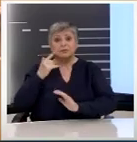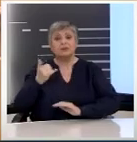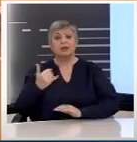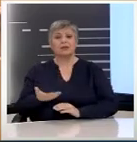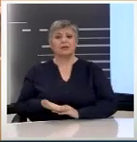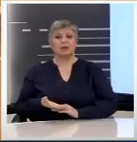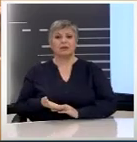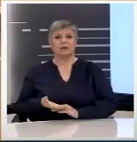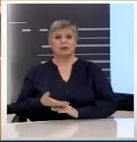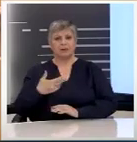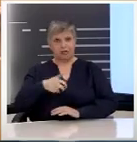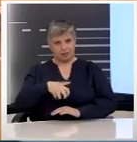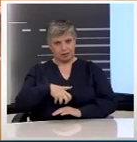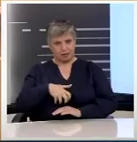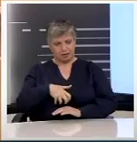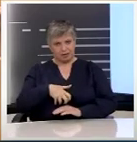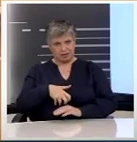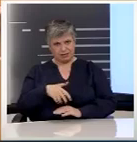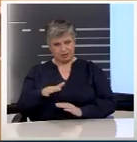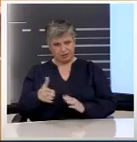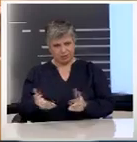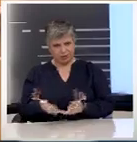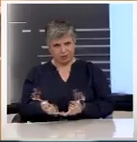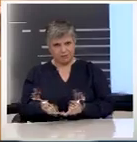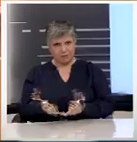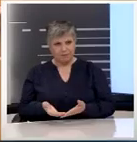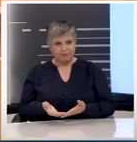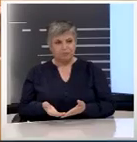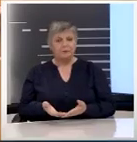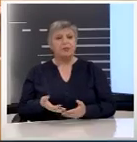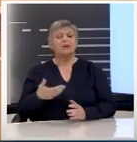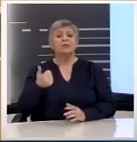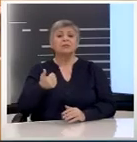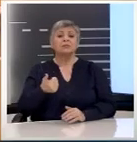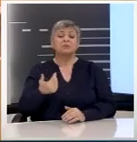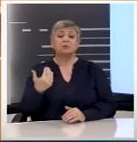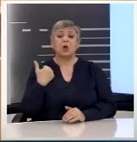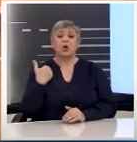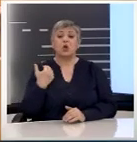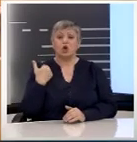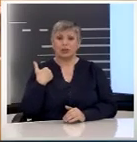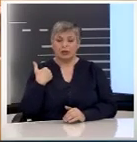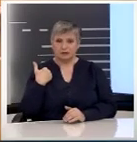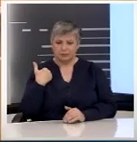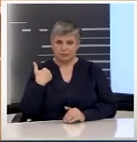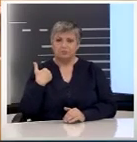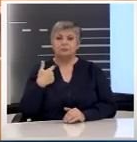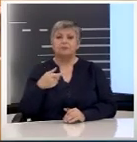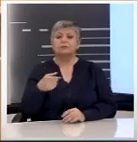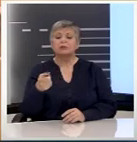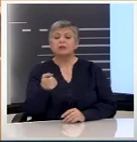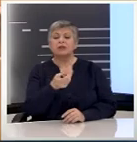υπήρχαν άλλο ερώτημα. Υπήρχαν άλλες, λέει, συζητήσεις και επαφές πέραν των 12 τηλεφωνικών